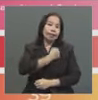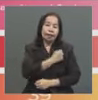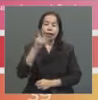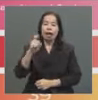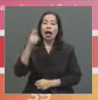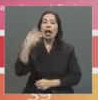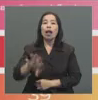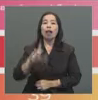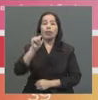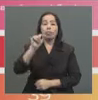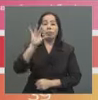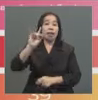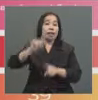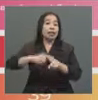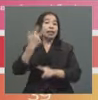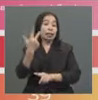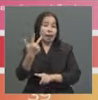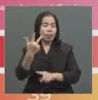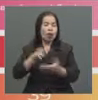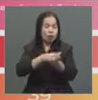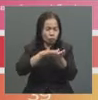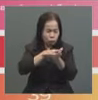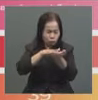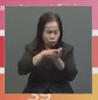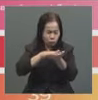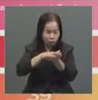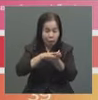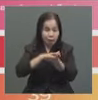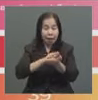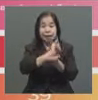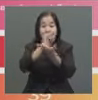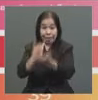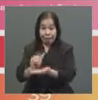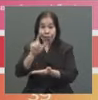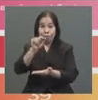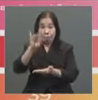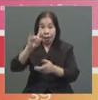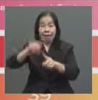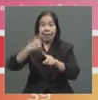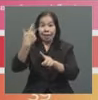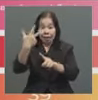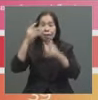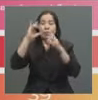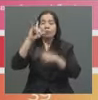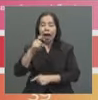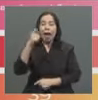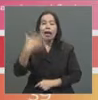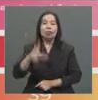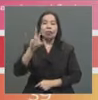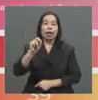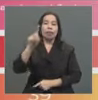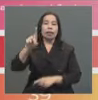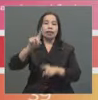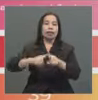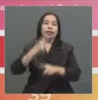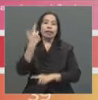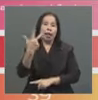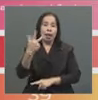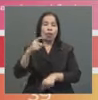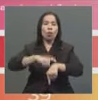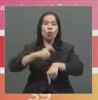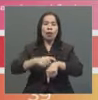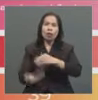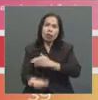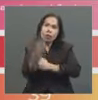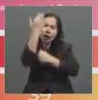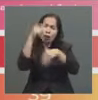ที่28มีนาคมโทษทีครับมารักษา28มีนาคมและเสียชีวิตในวันที่31มีนาคมช่วงเวลา8นาฬิกาเศ